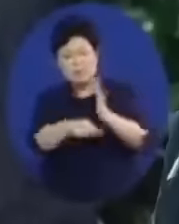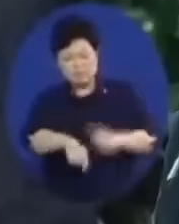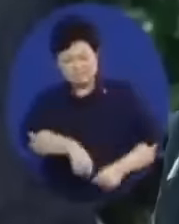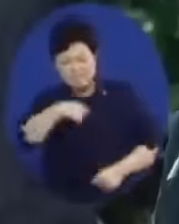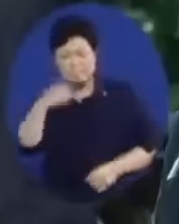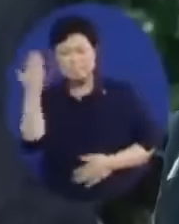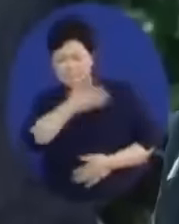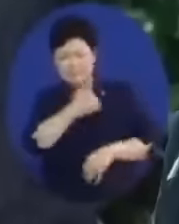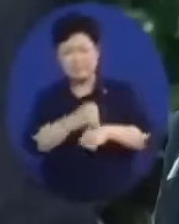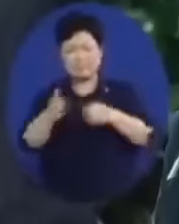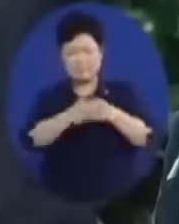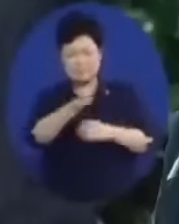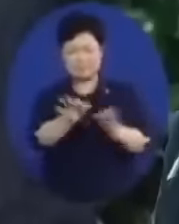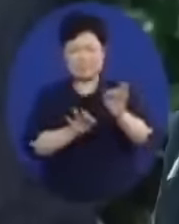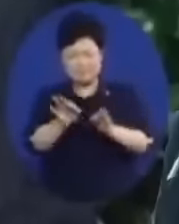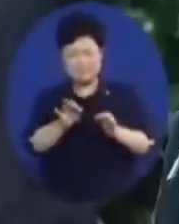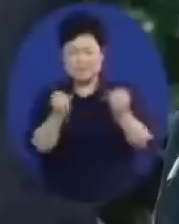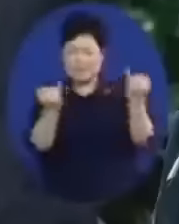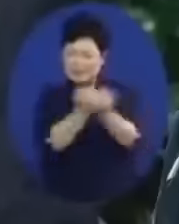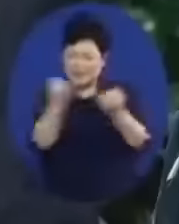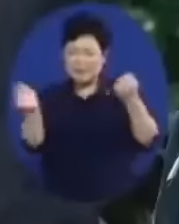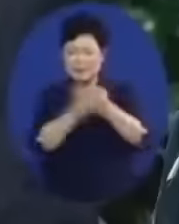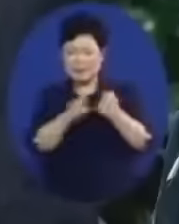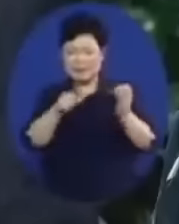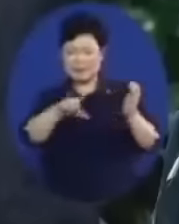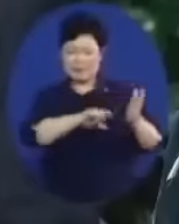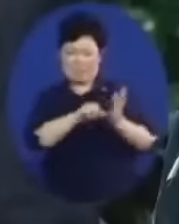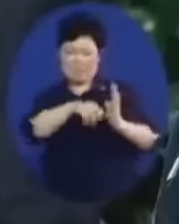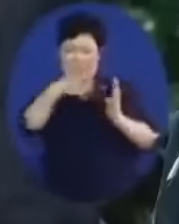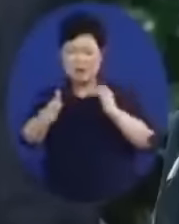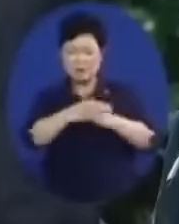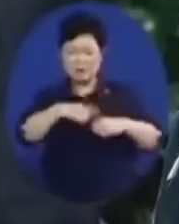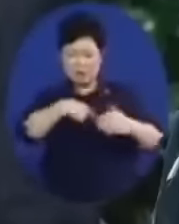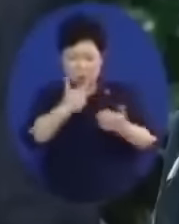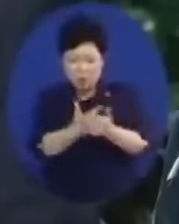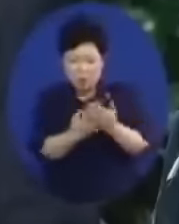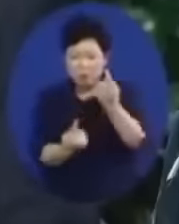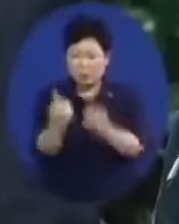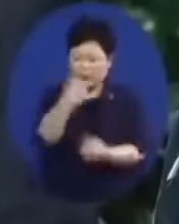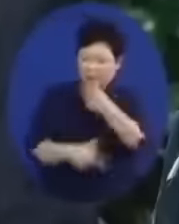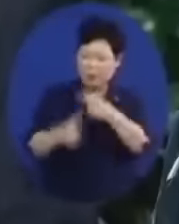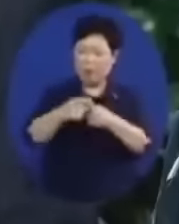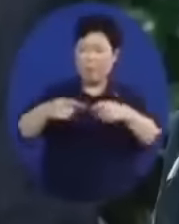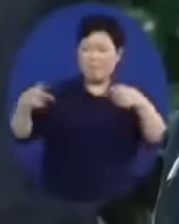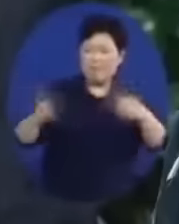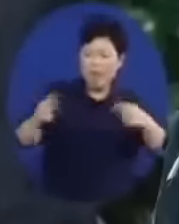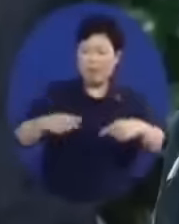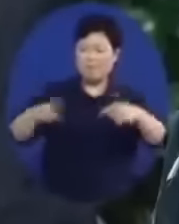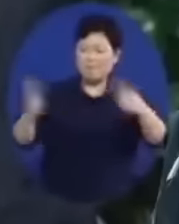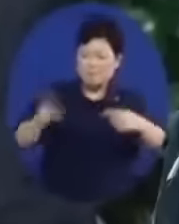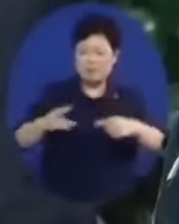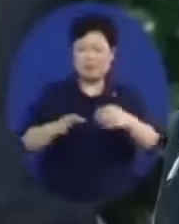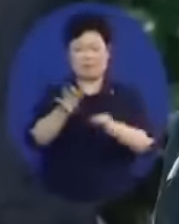정직한 장사 아주머니라고 이름이 나서 속여서 팔 때보다도 더 장사가 잘 되었습니다.